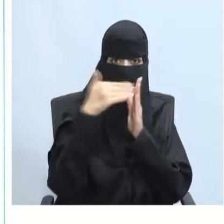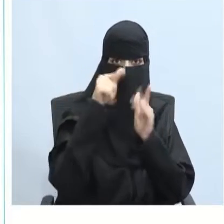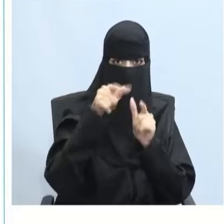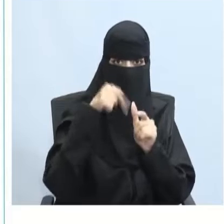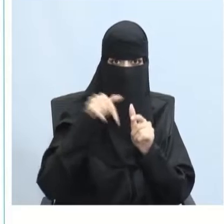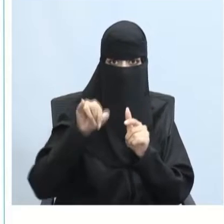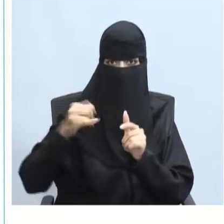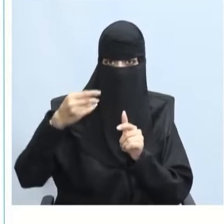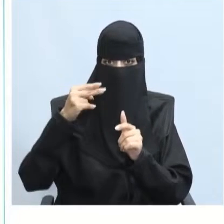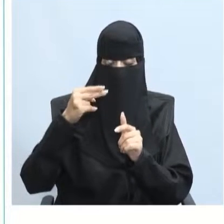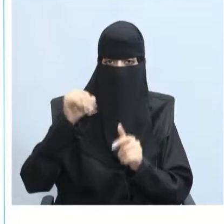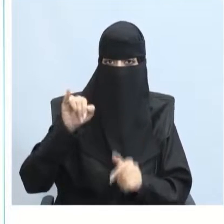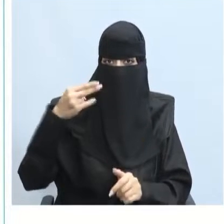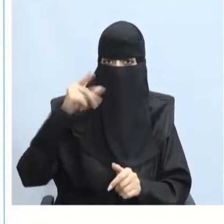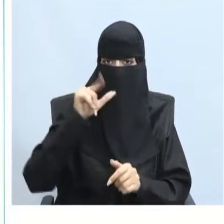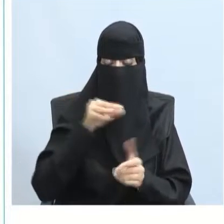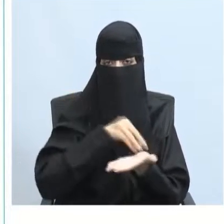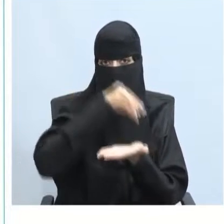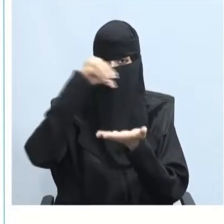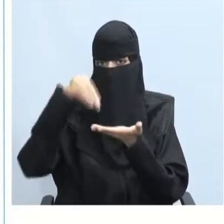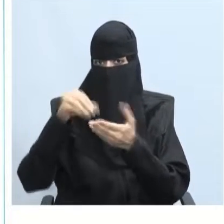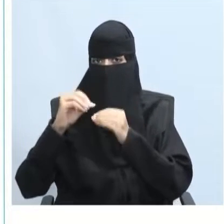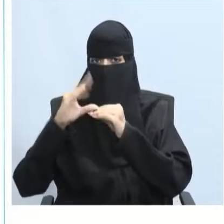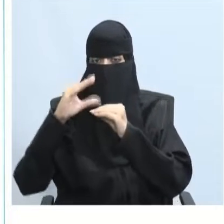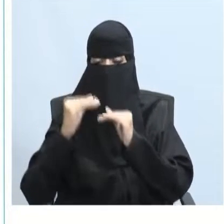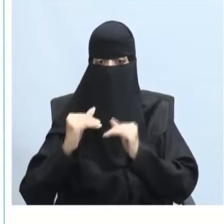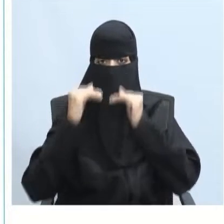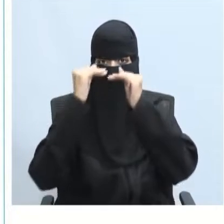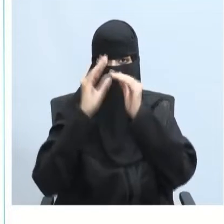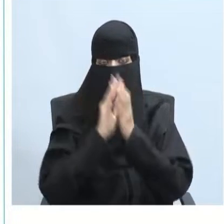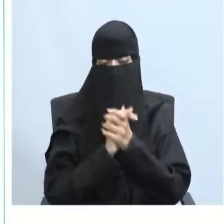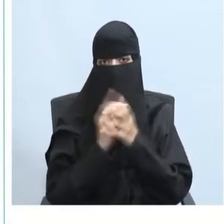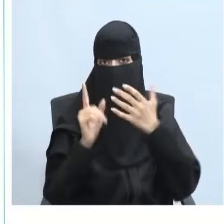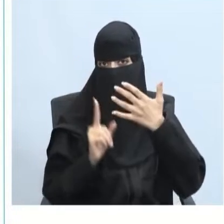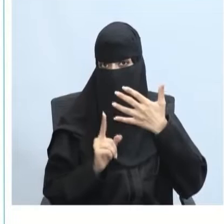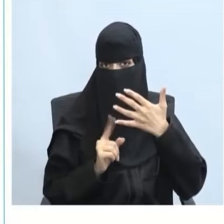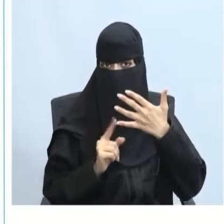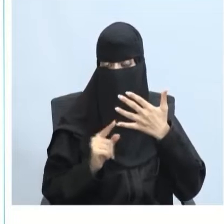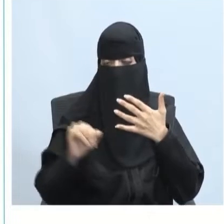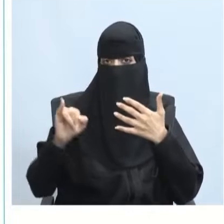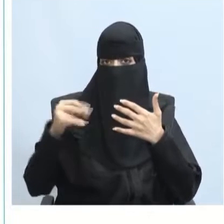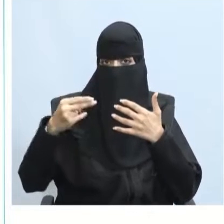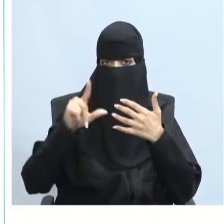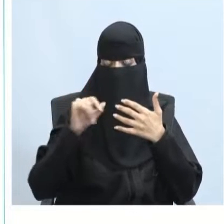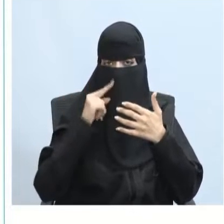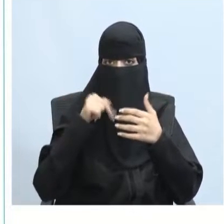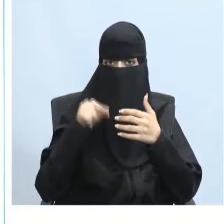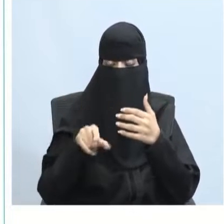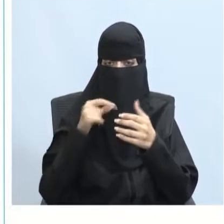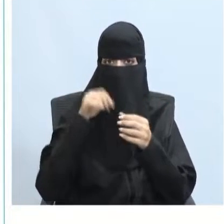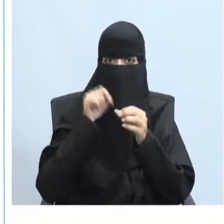المعلم ينتقل المشروع الى المرحله الاخرى اذا المعلم هي محطه ونقطه الانتقال